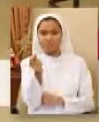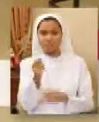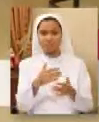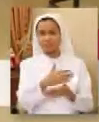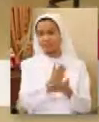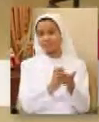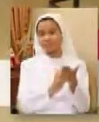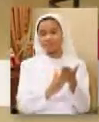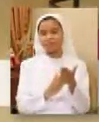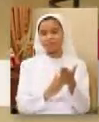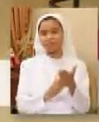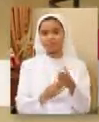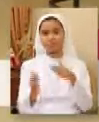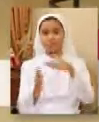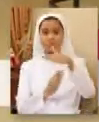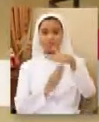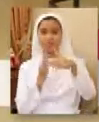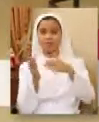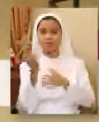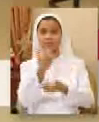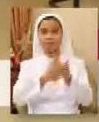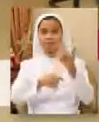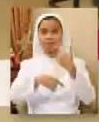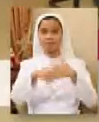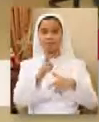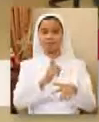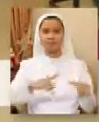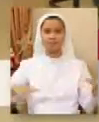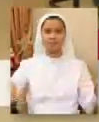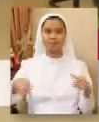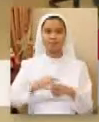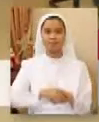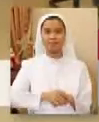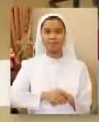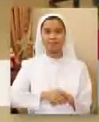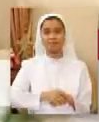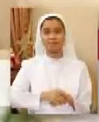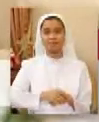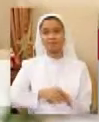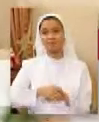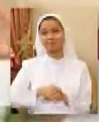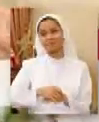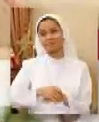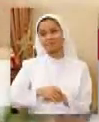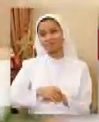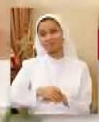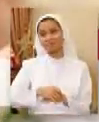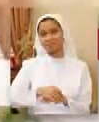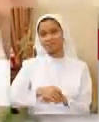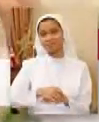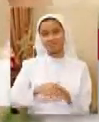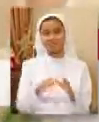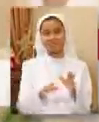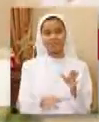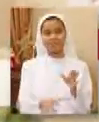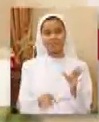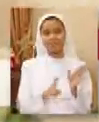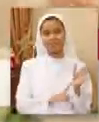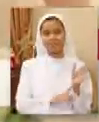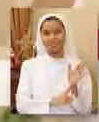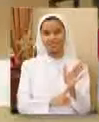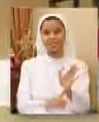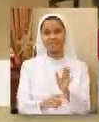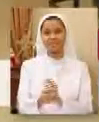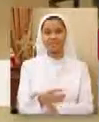ano lang, itong mga basic. Pwede ko mag-alphabet. A, B, C, D, E, di ba? F,